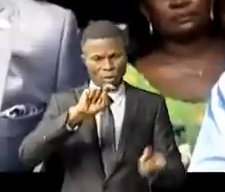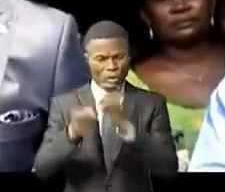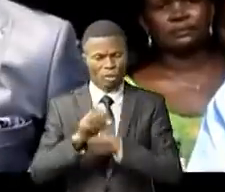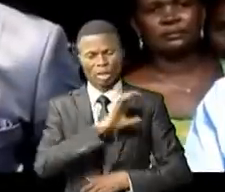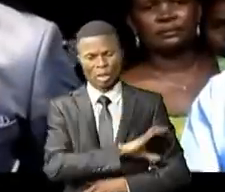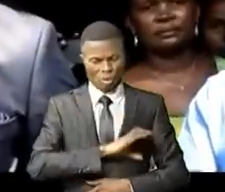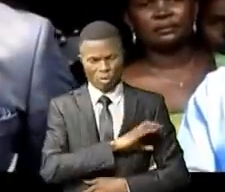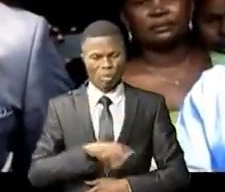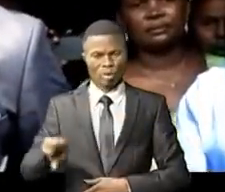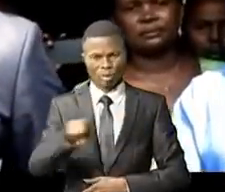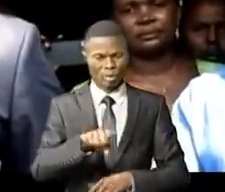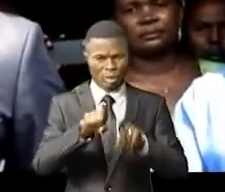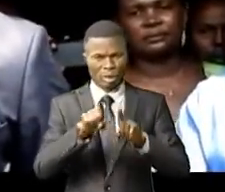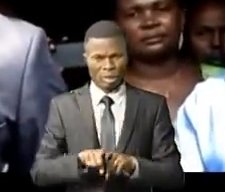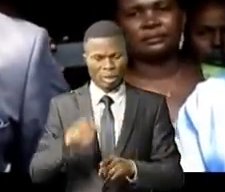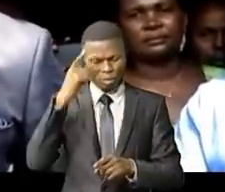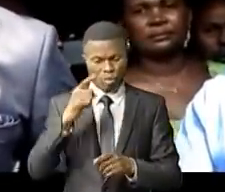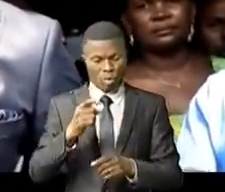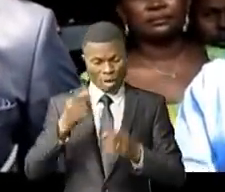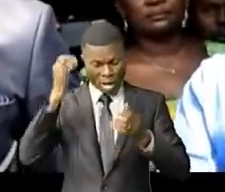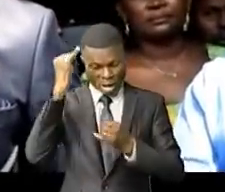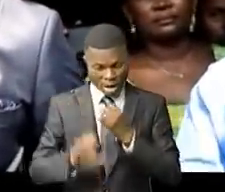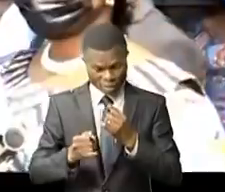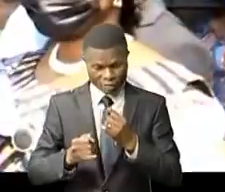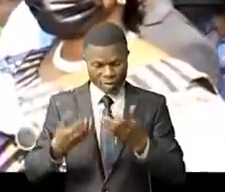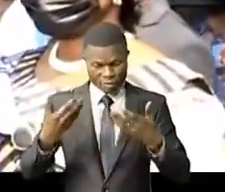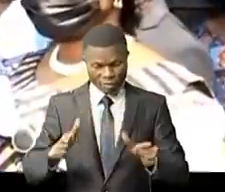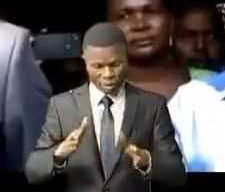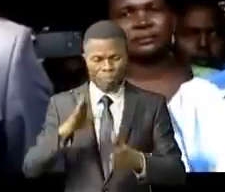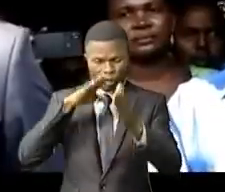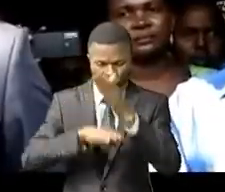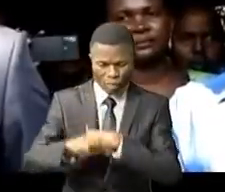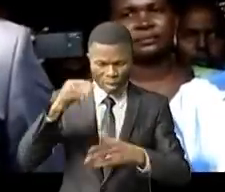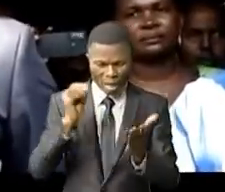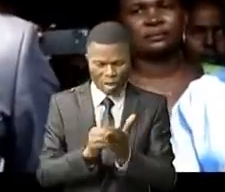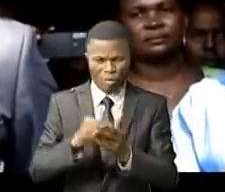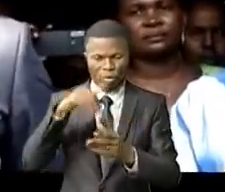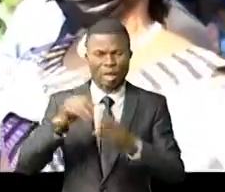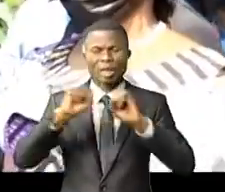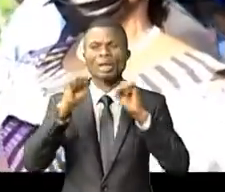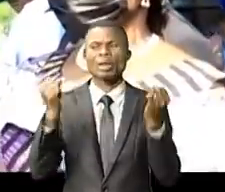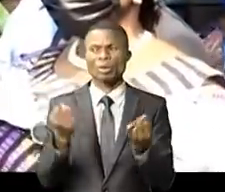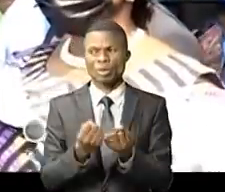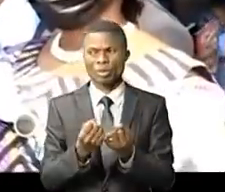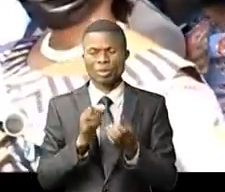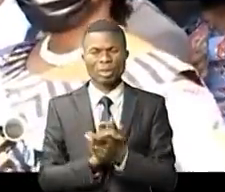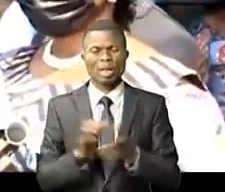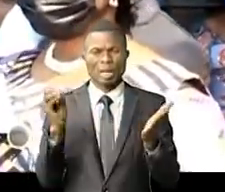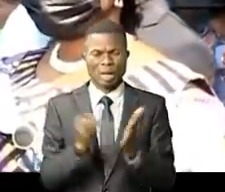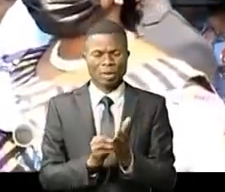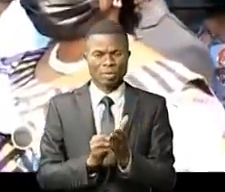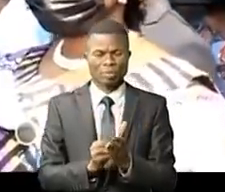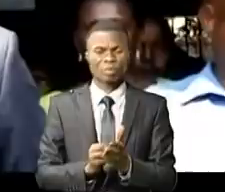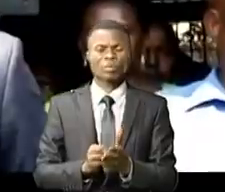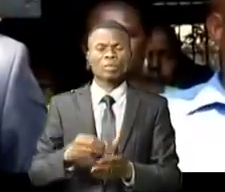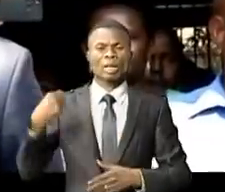comportement pour qu'à la sortie, vous puissiez réintégrer la société. Par la même occasion, le numéro 1